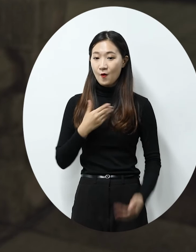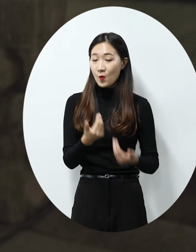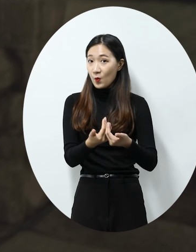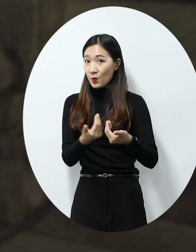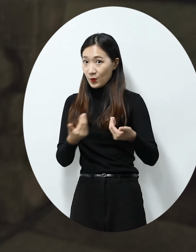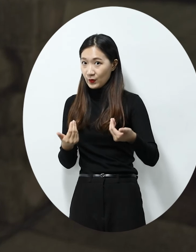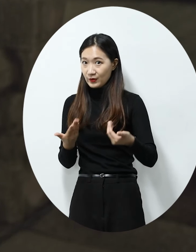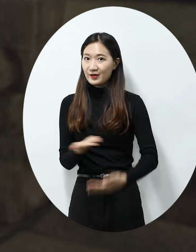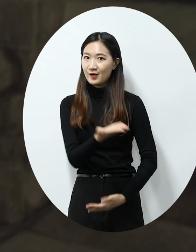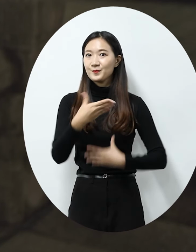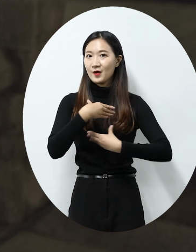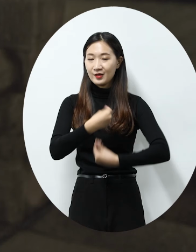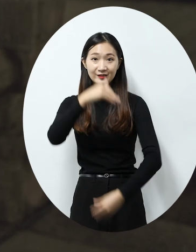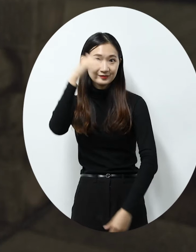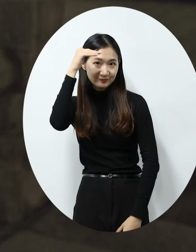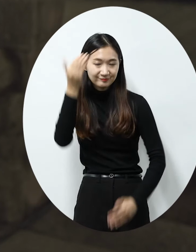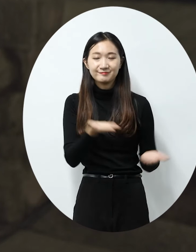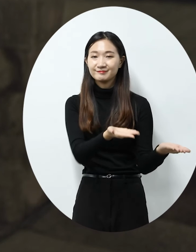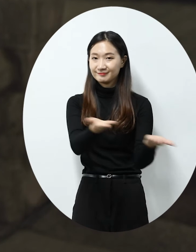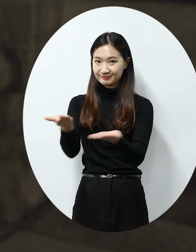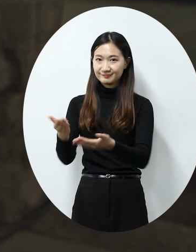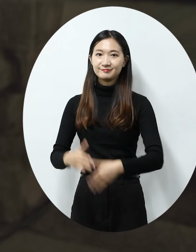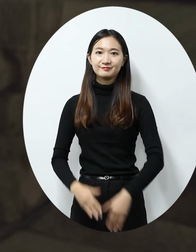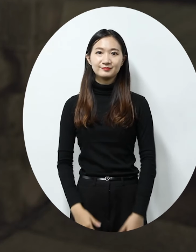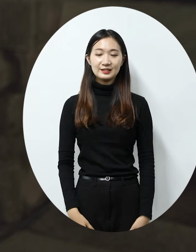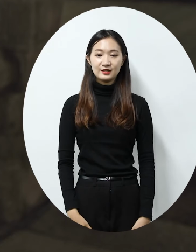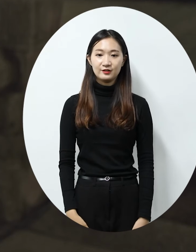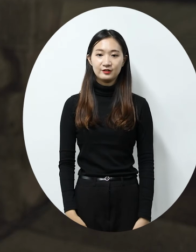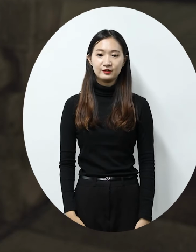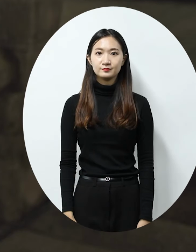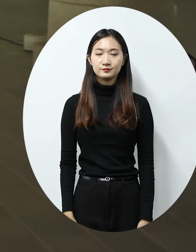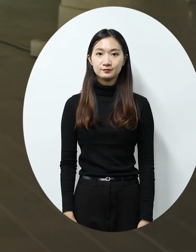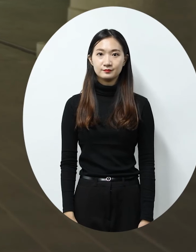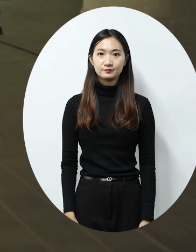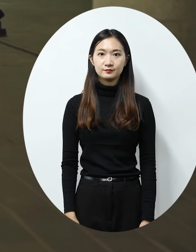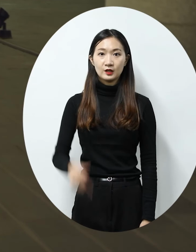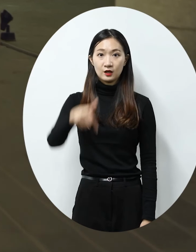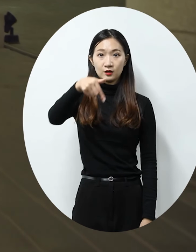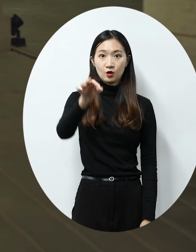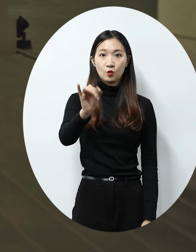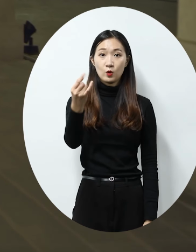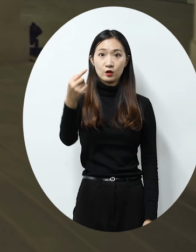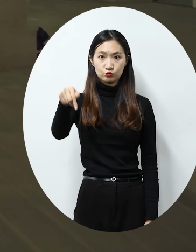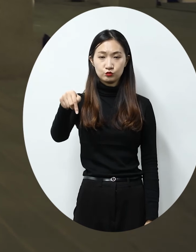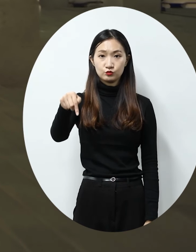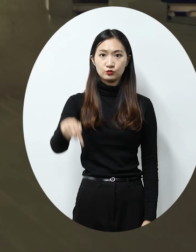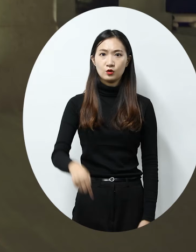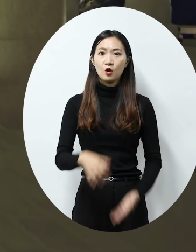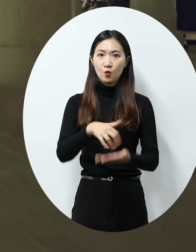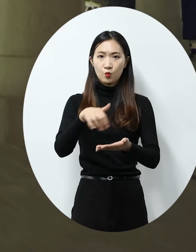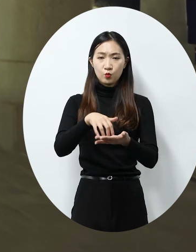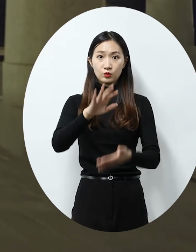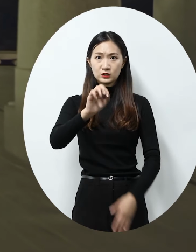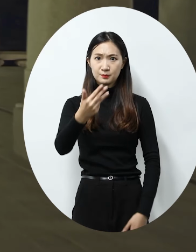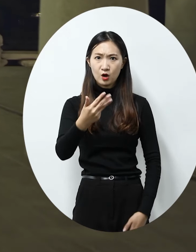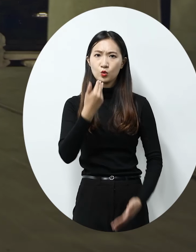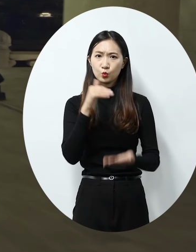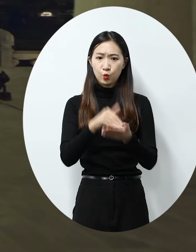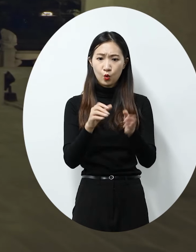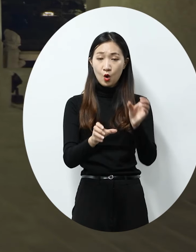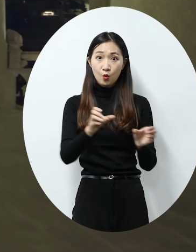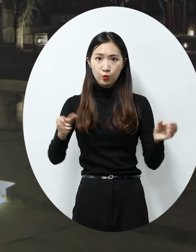저는 잠시 물러나 있을 테니 편히 둘러보시기 바랍니다 경회로 48개의